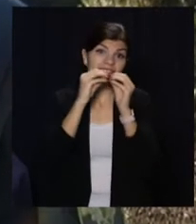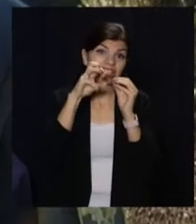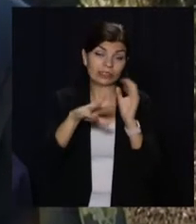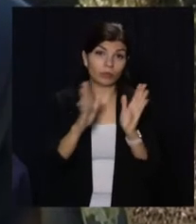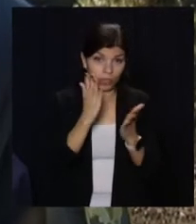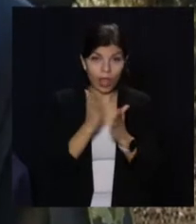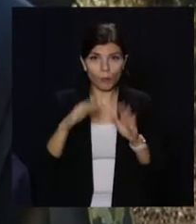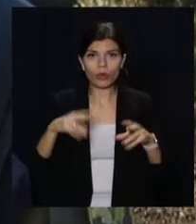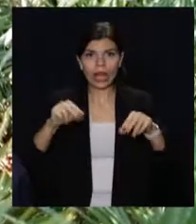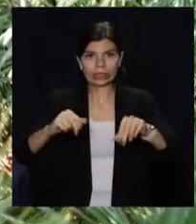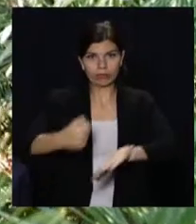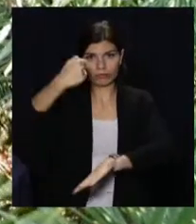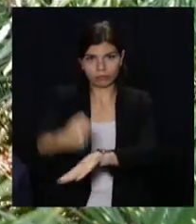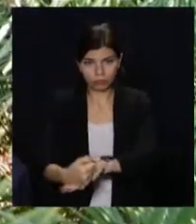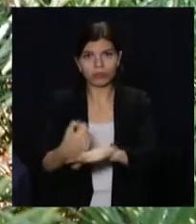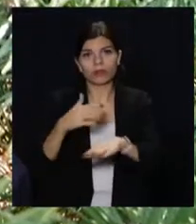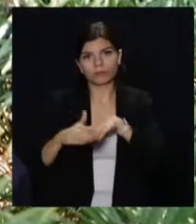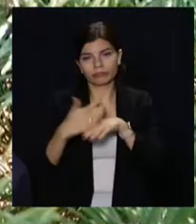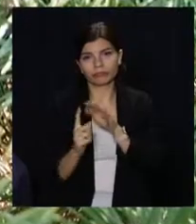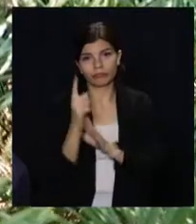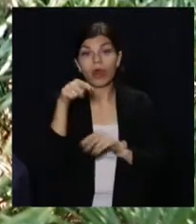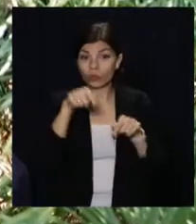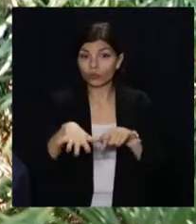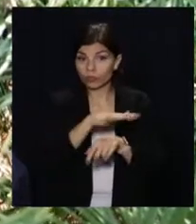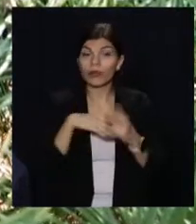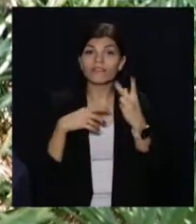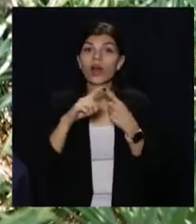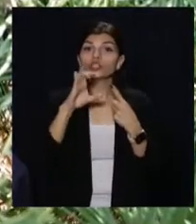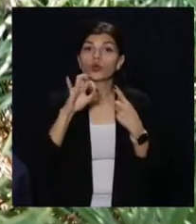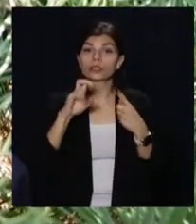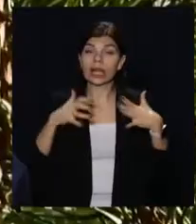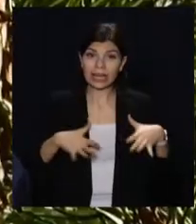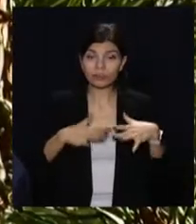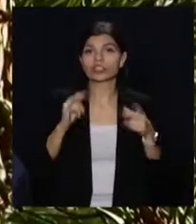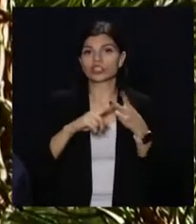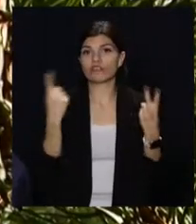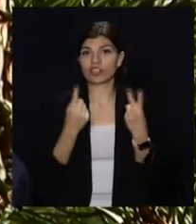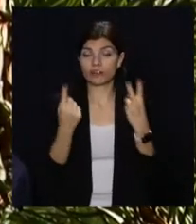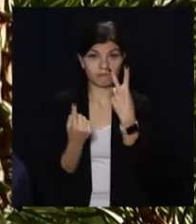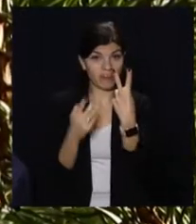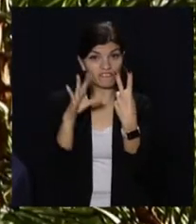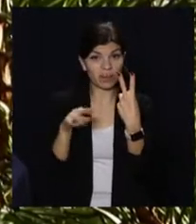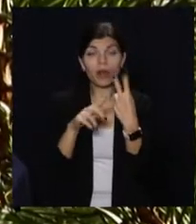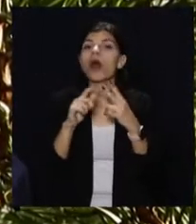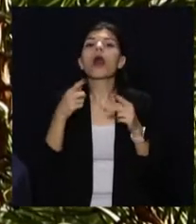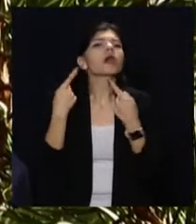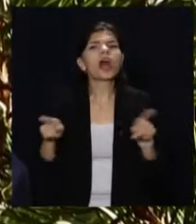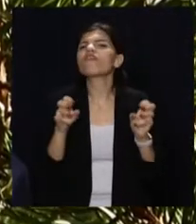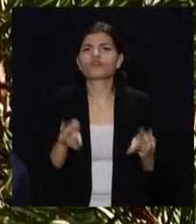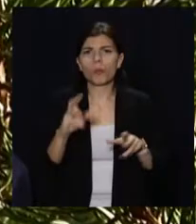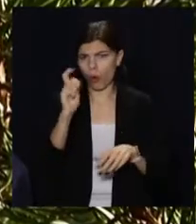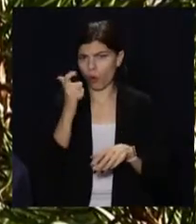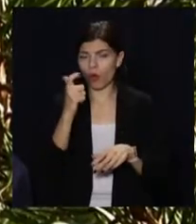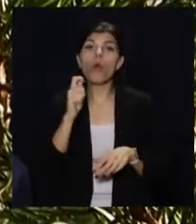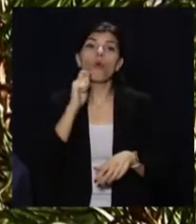ялинок, яку ви зараз бачите. На цій плантації два види дерев – сосна кримська та звичайна. Відрізняються вони лише голками. У кримської вони